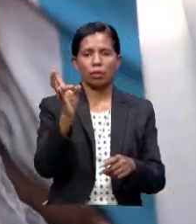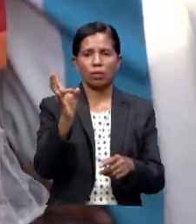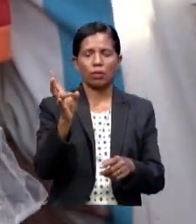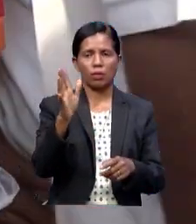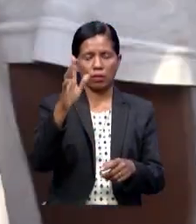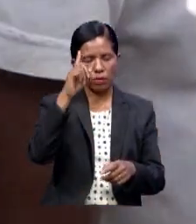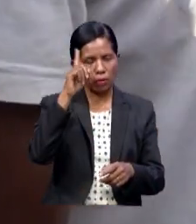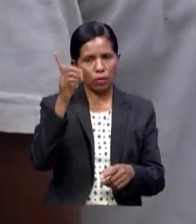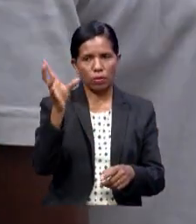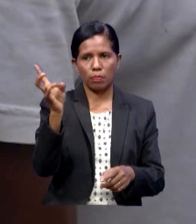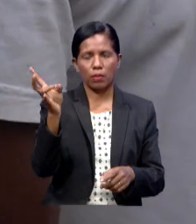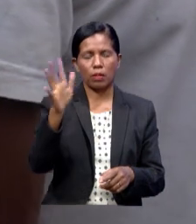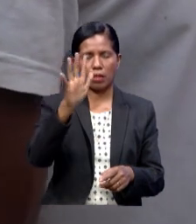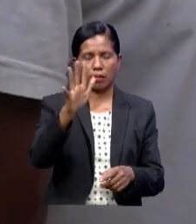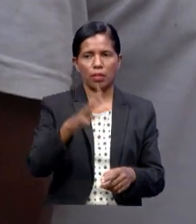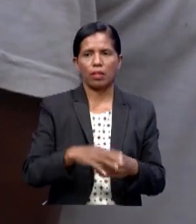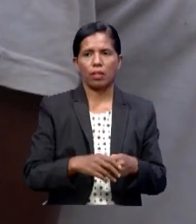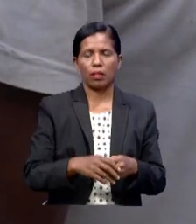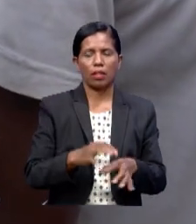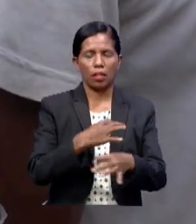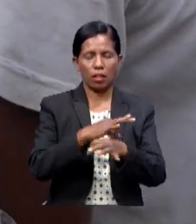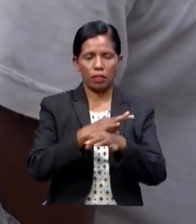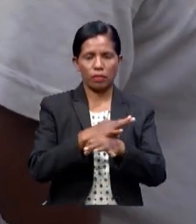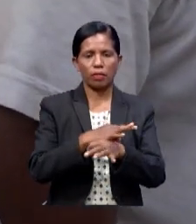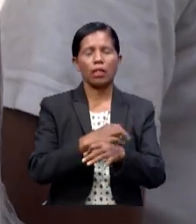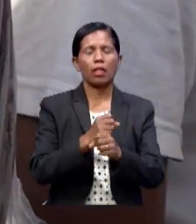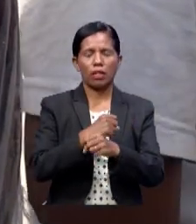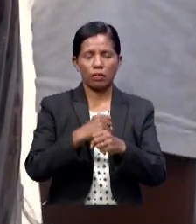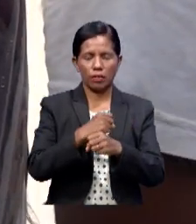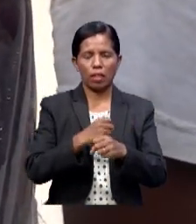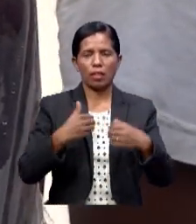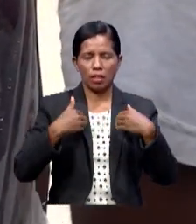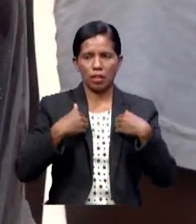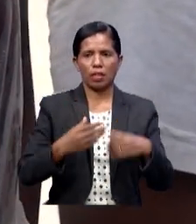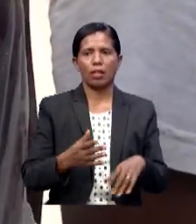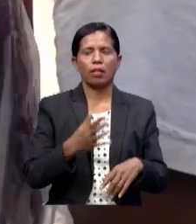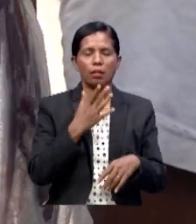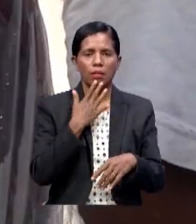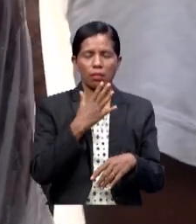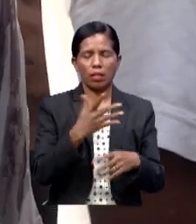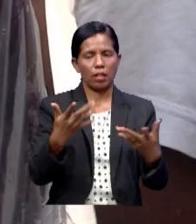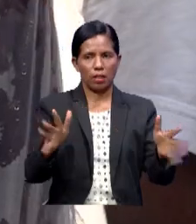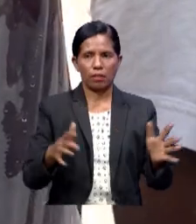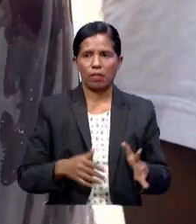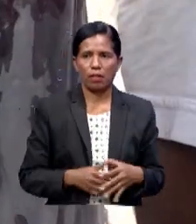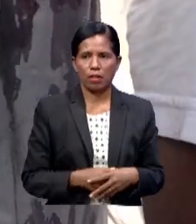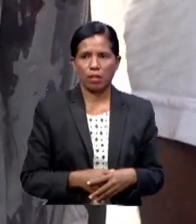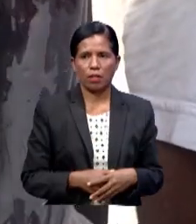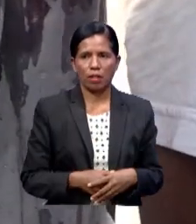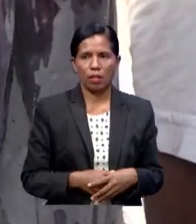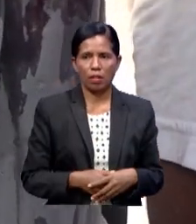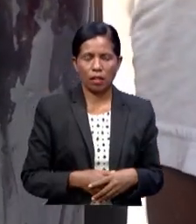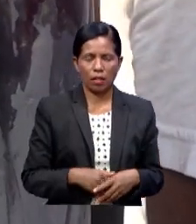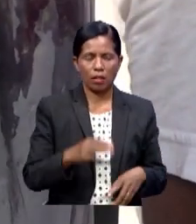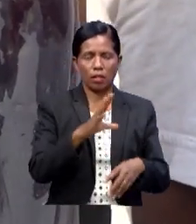ini kan ini pos kafe iya mas bidar lah iya ni par lah iya apakah hemor bread lah halus tomu ne ne berinjela